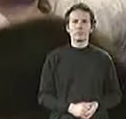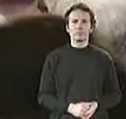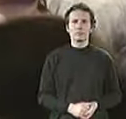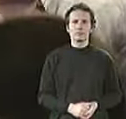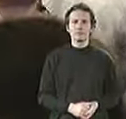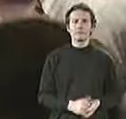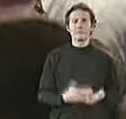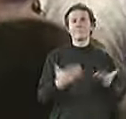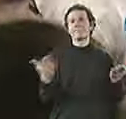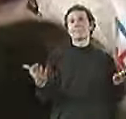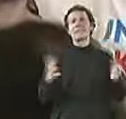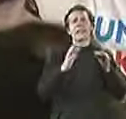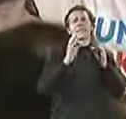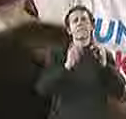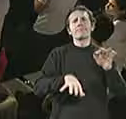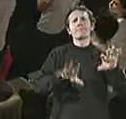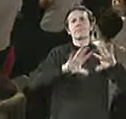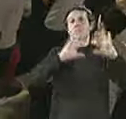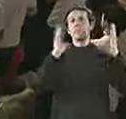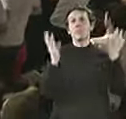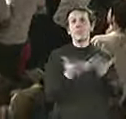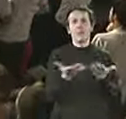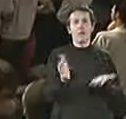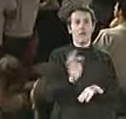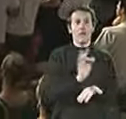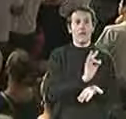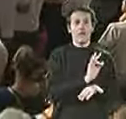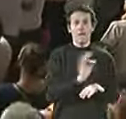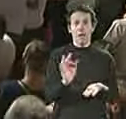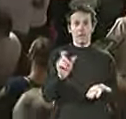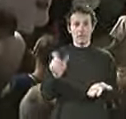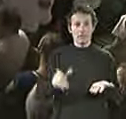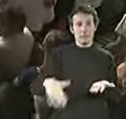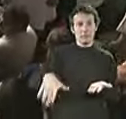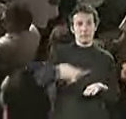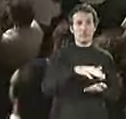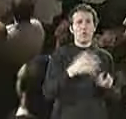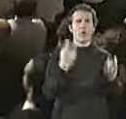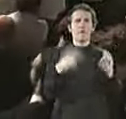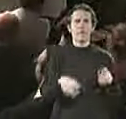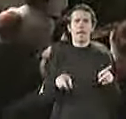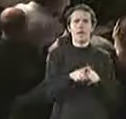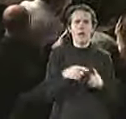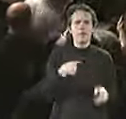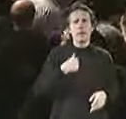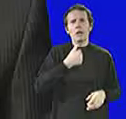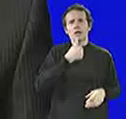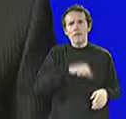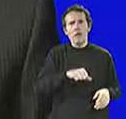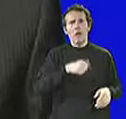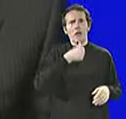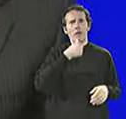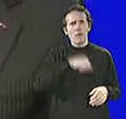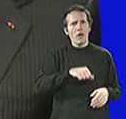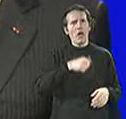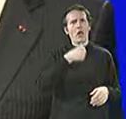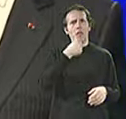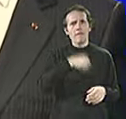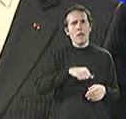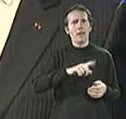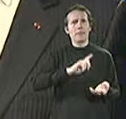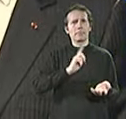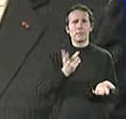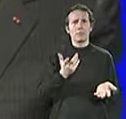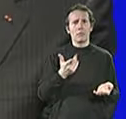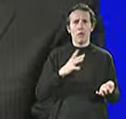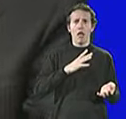Au fond, cette France ne veut pas être la seule à avoir des devoirs. Cette France, elle